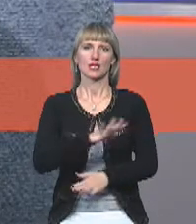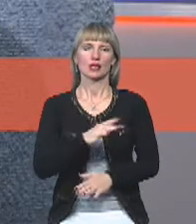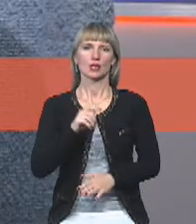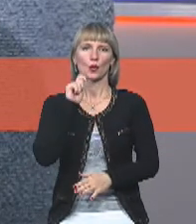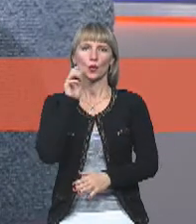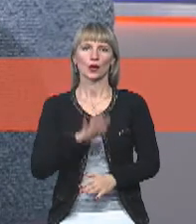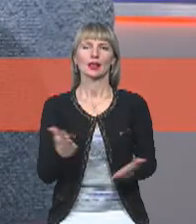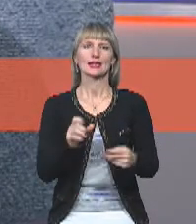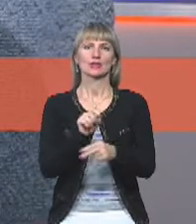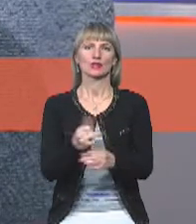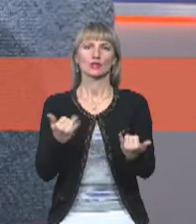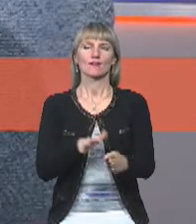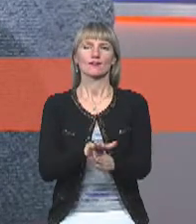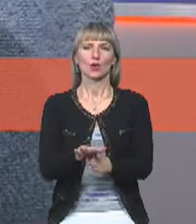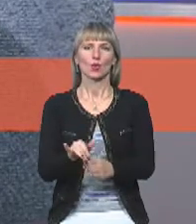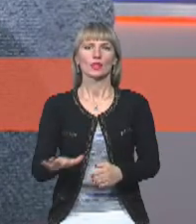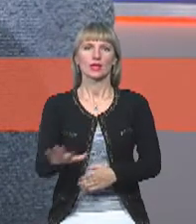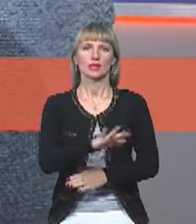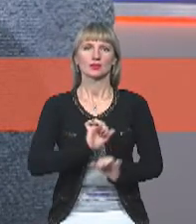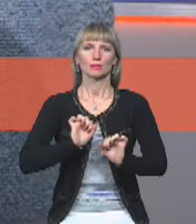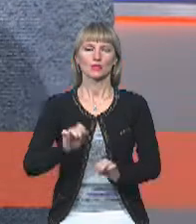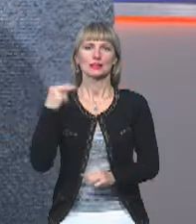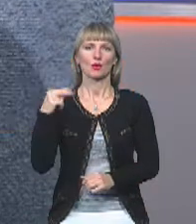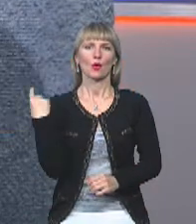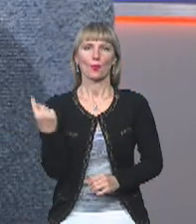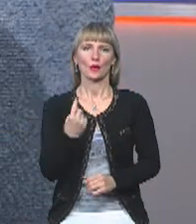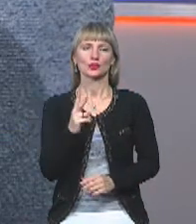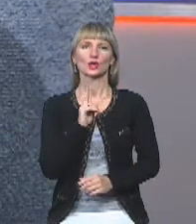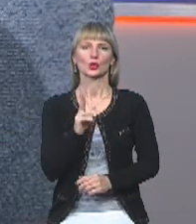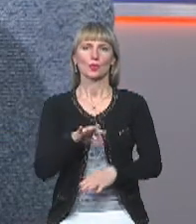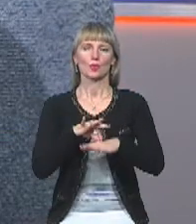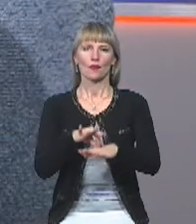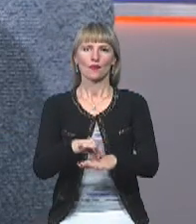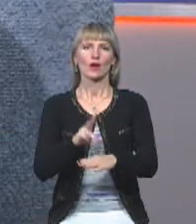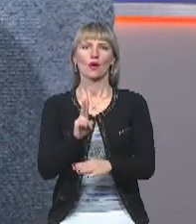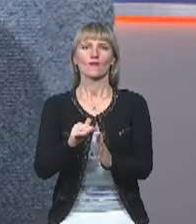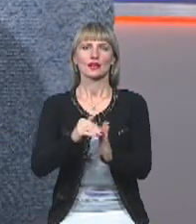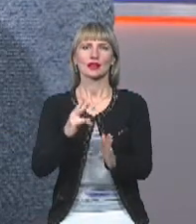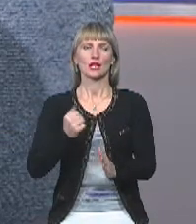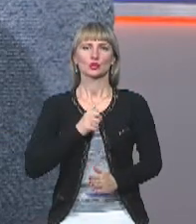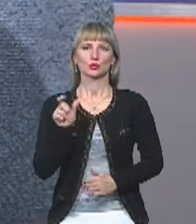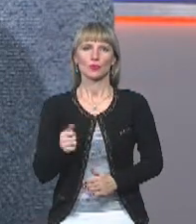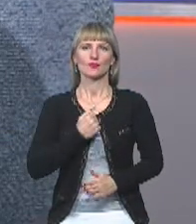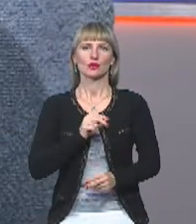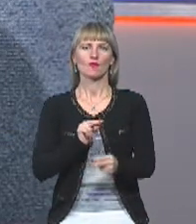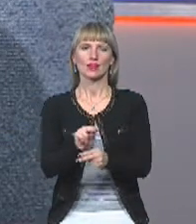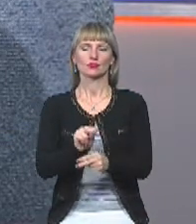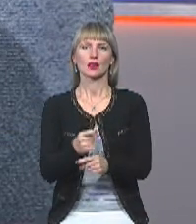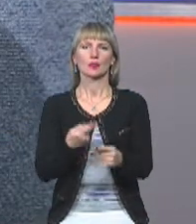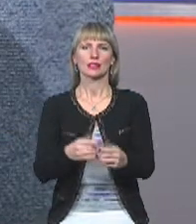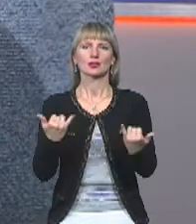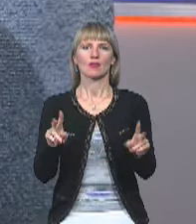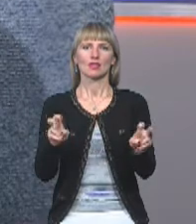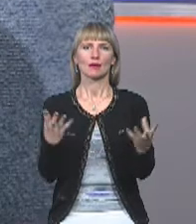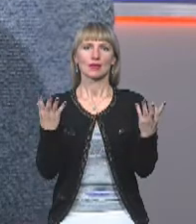завдання сьогодні виконують у територіальній обороні Запорізької області, хто проходить та кого викликають на службу та військові навчання, про це сьогодні у